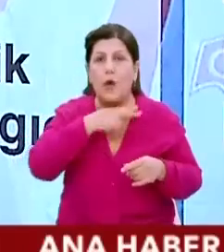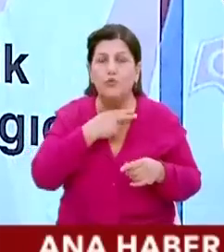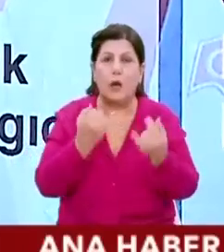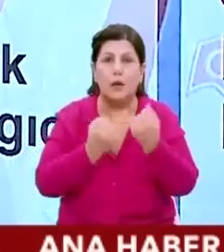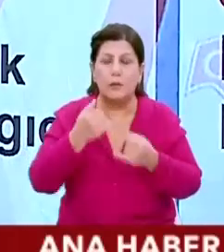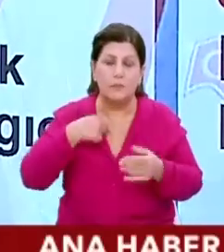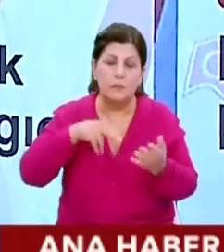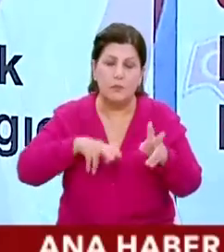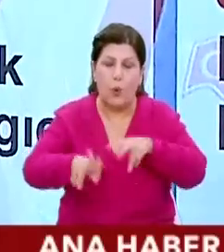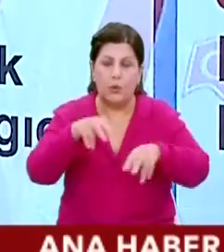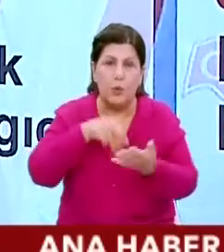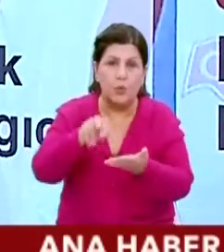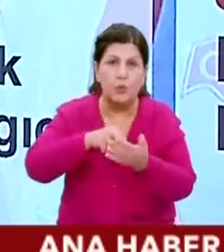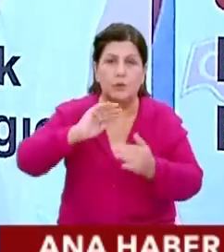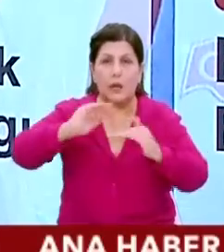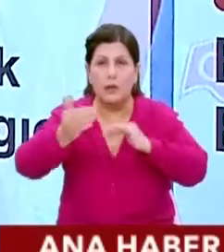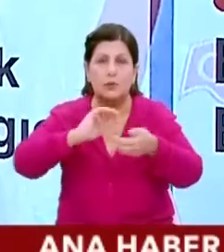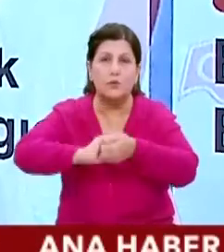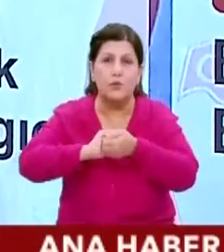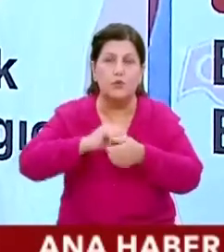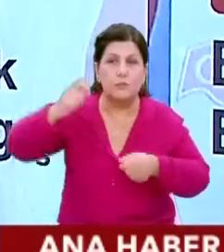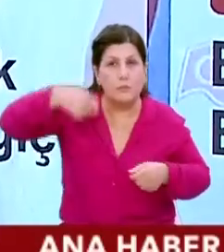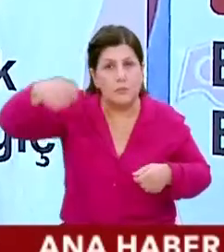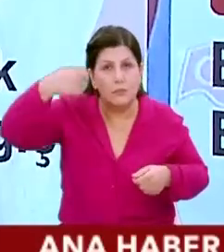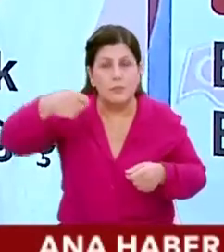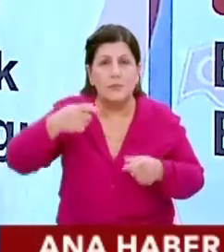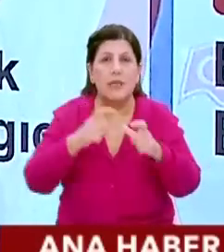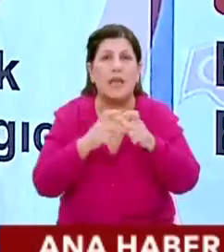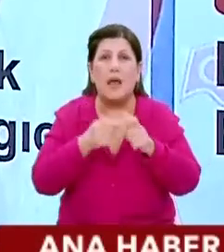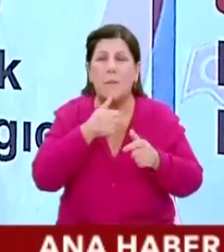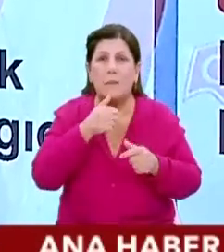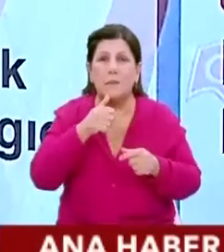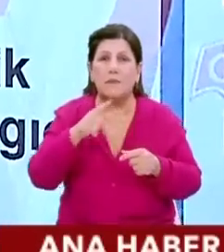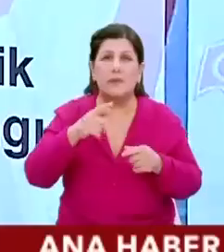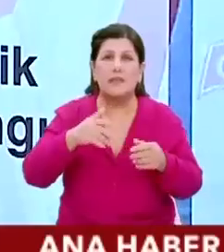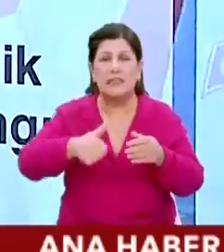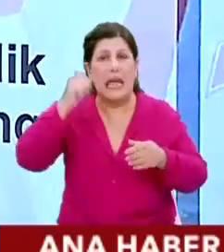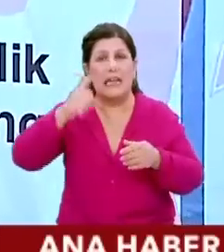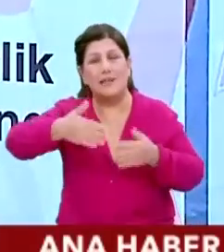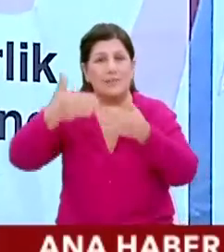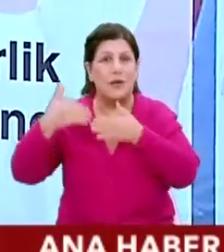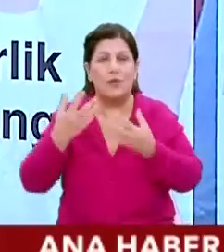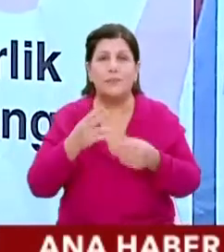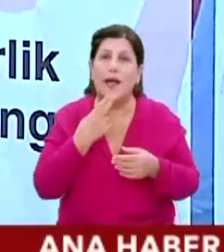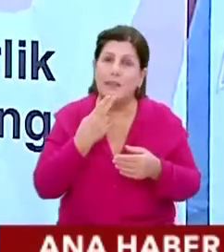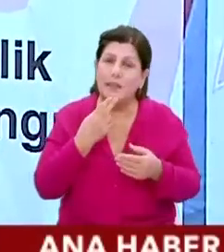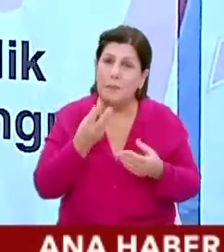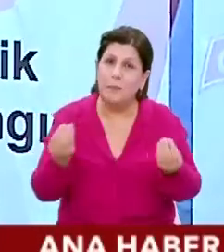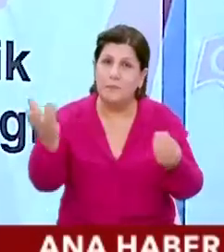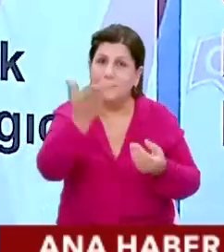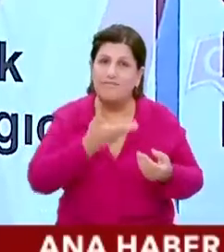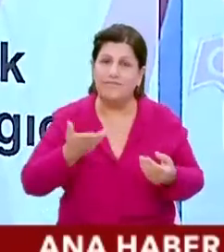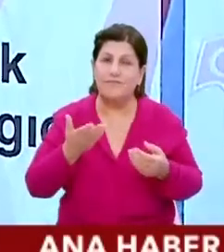yolda yürüyorum taksici dostum camı açıyor Ya Ekrem Bey geriye çekemez miyiz hanımefendiler Herkes